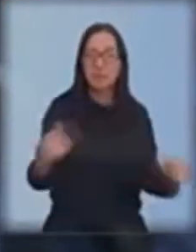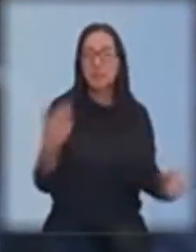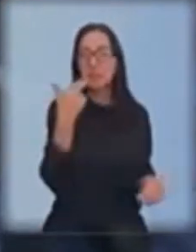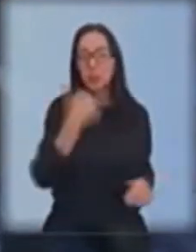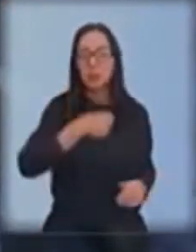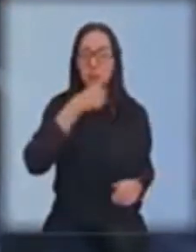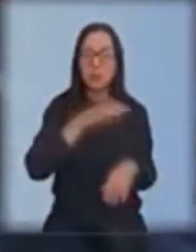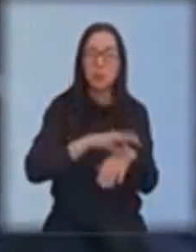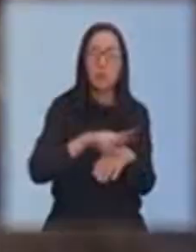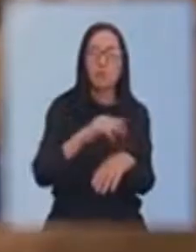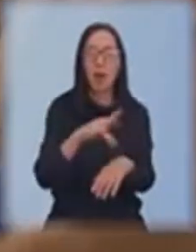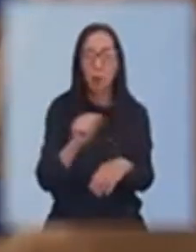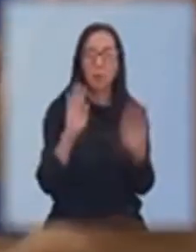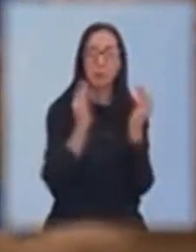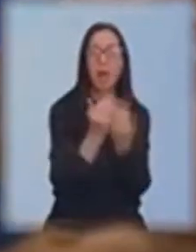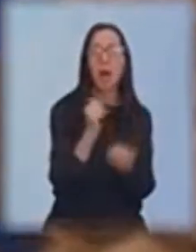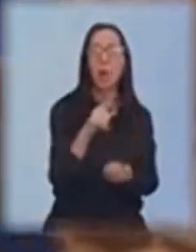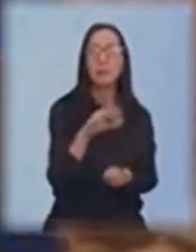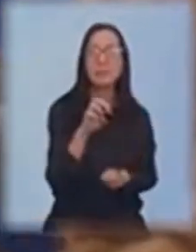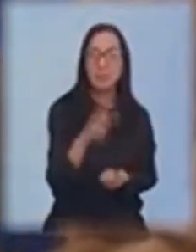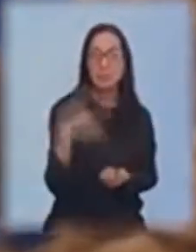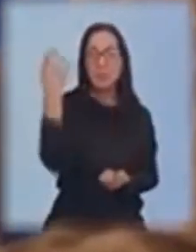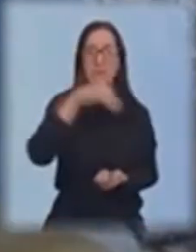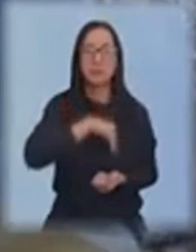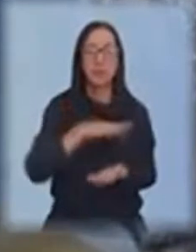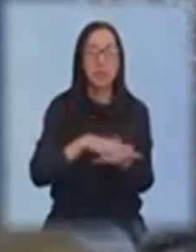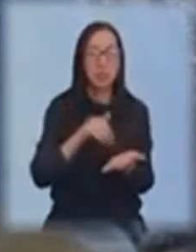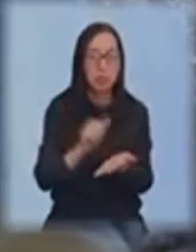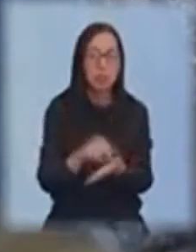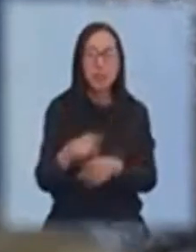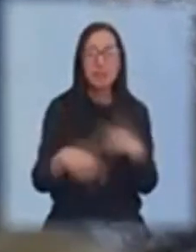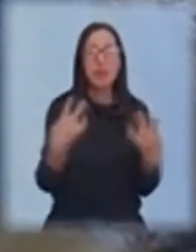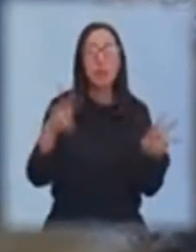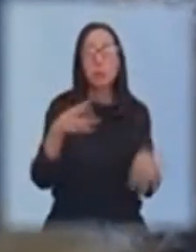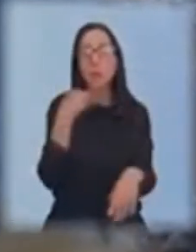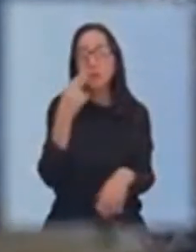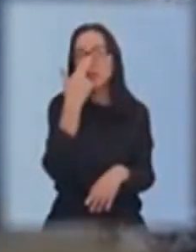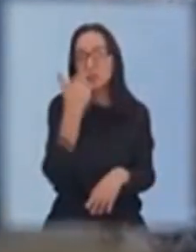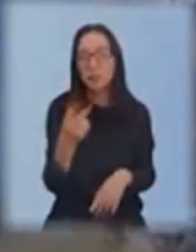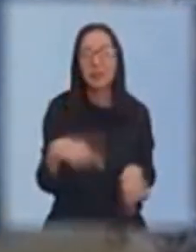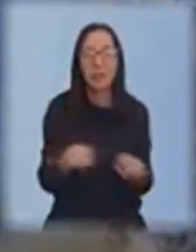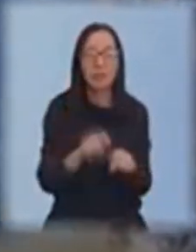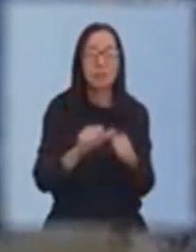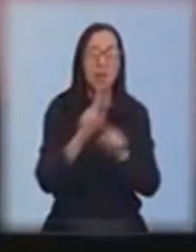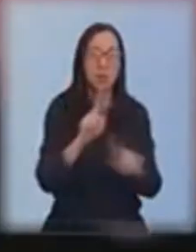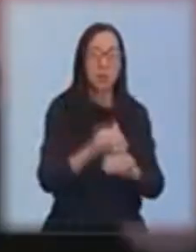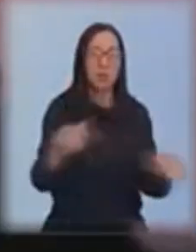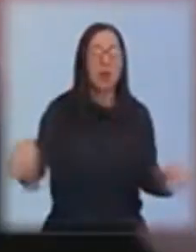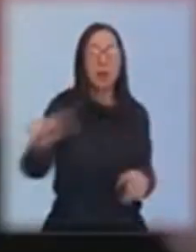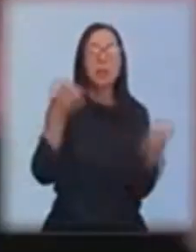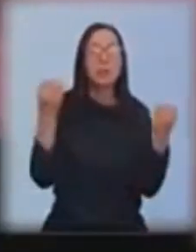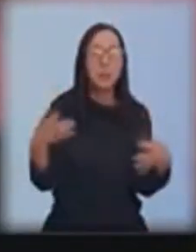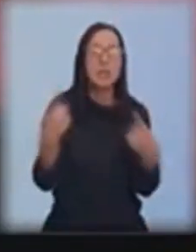и взрослые с синдромом Дауна, с аутизмом, с психическими расстройствами. Здесь говорят, не пытайтесь привыкнуть к таким особенным ребятам.